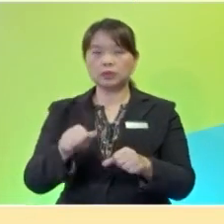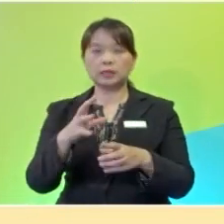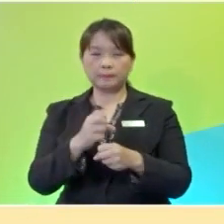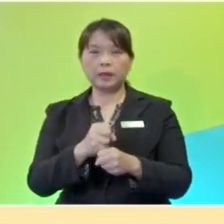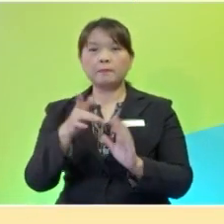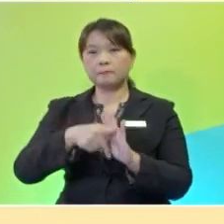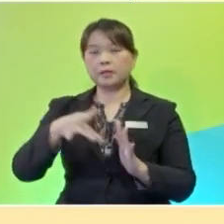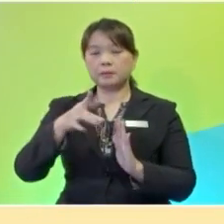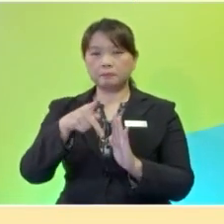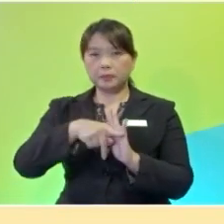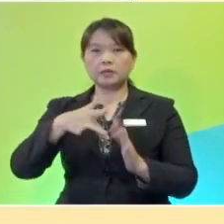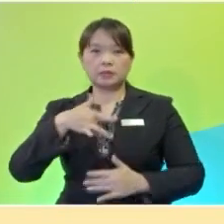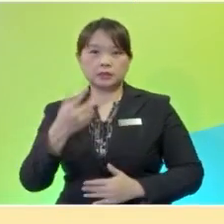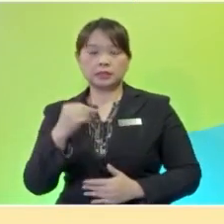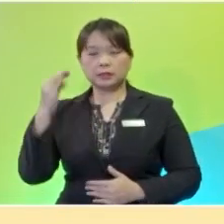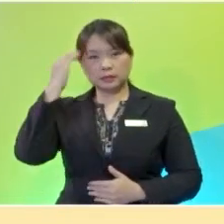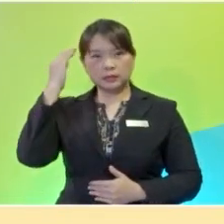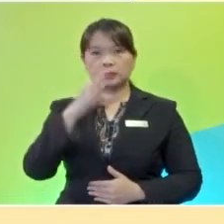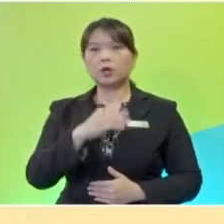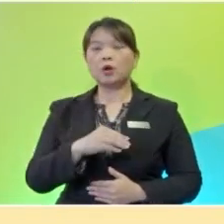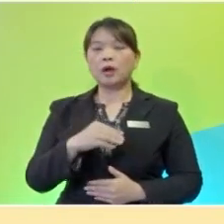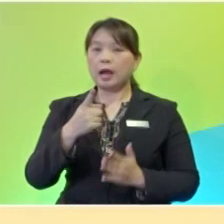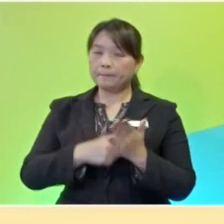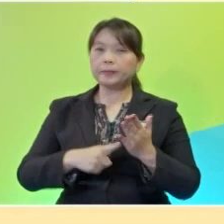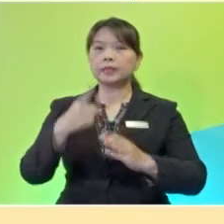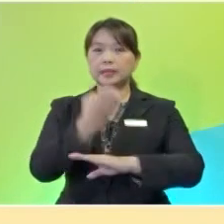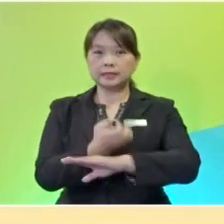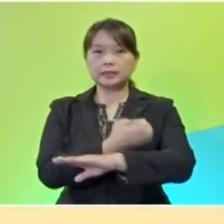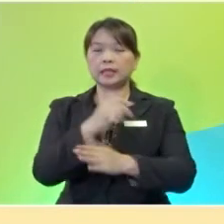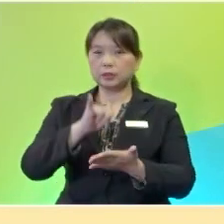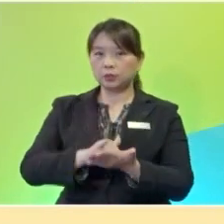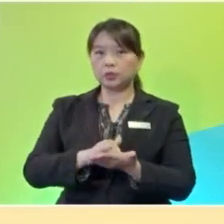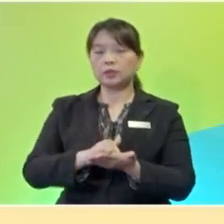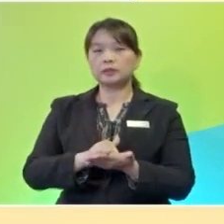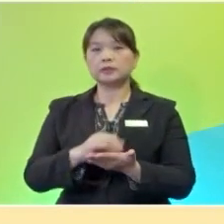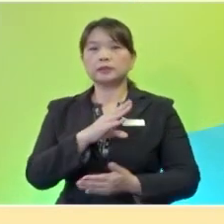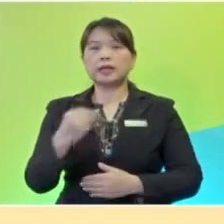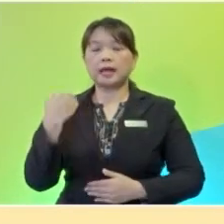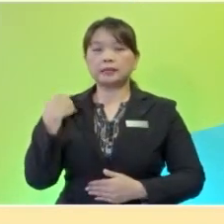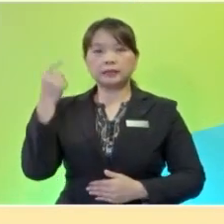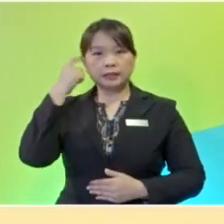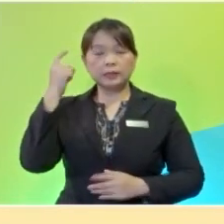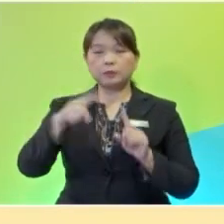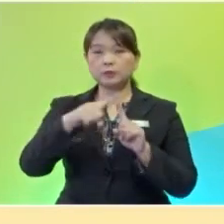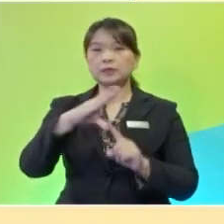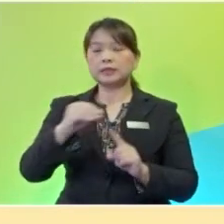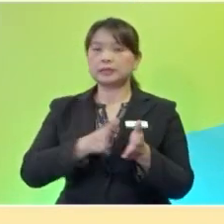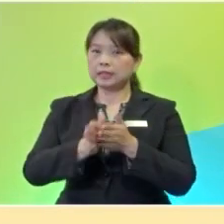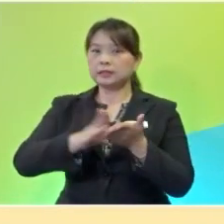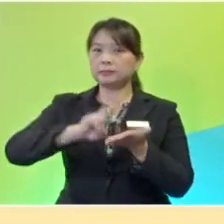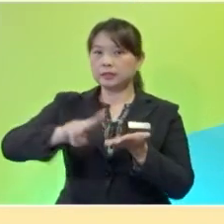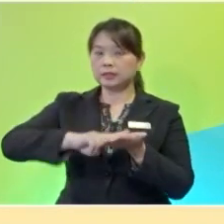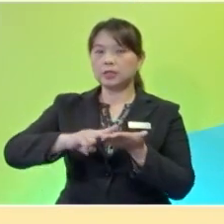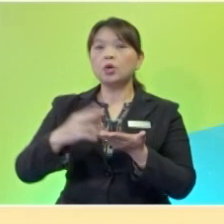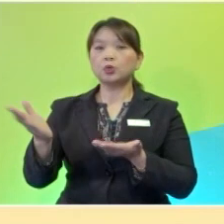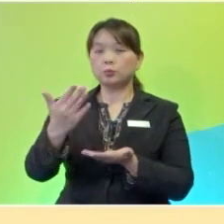验，领会文章的内涵，感受语言的优美，养成正确的人生观和良好的阅读习惯，积累语言材